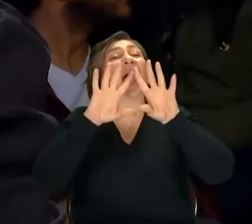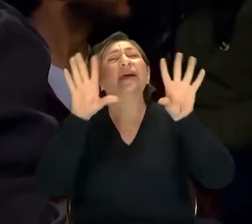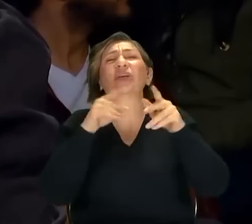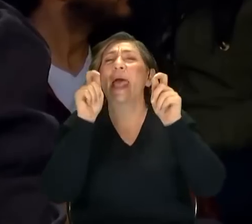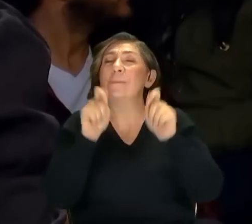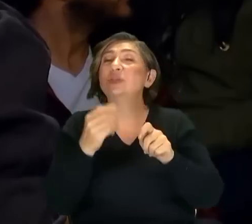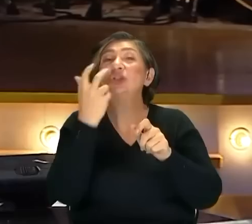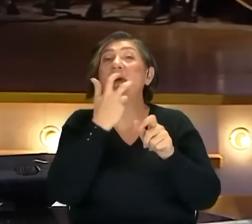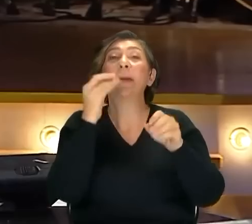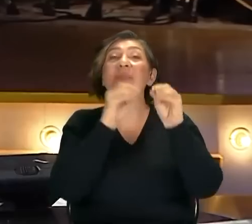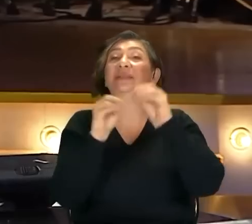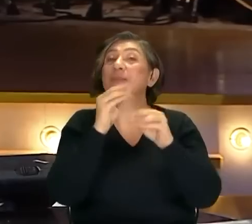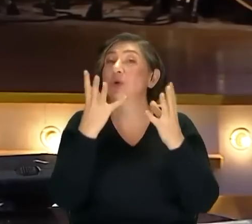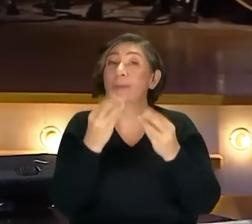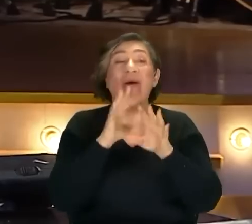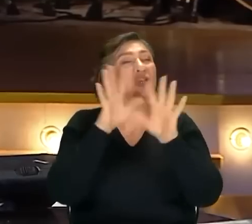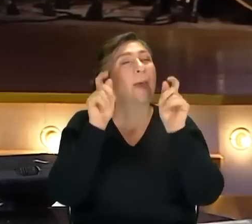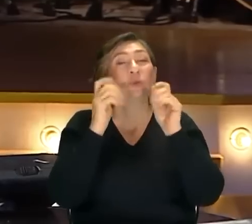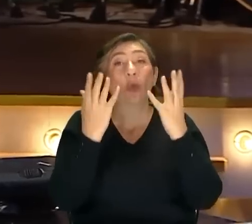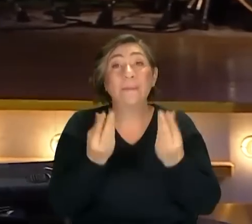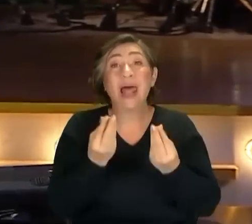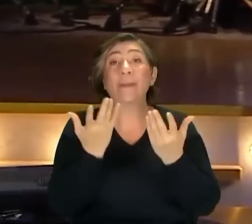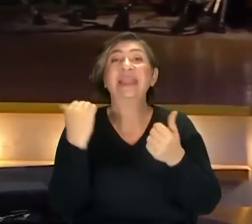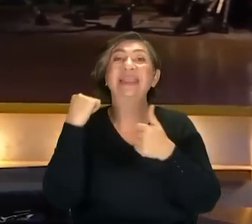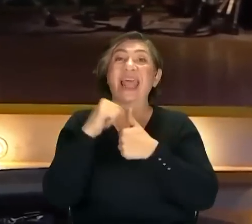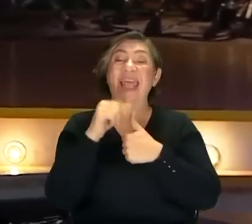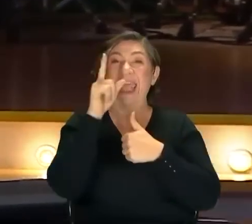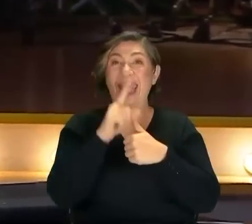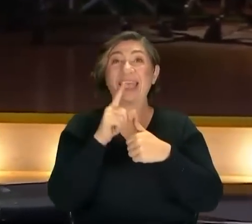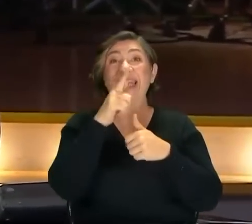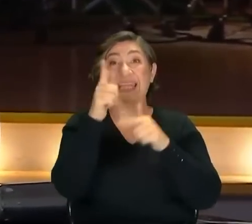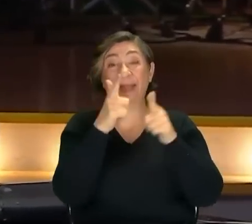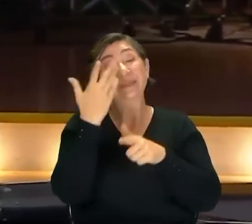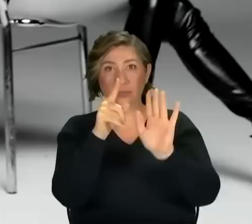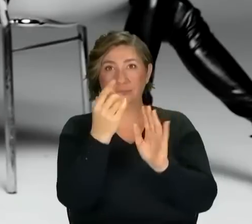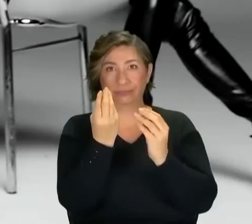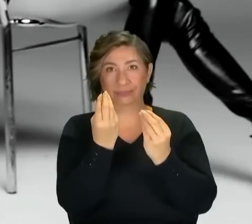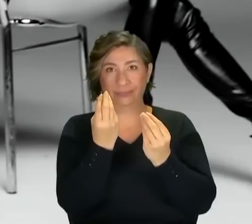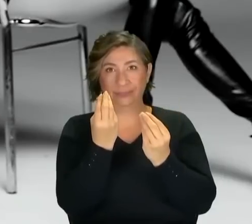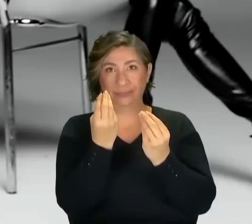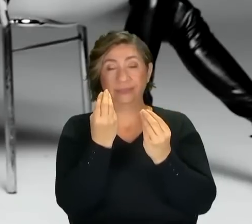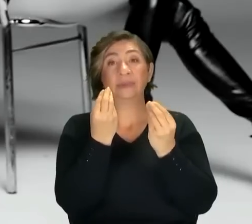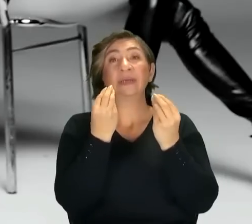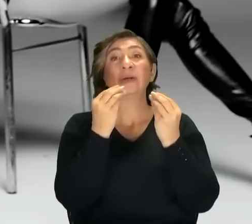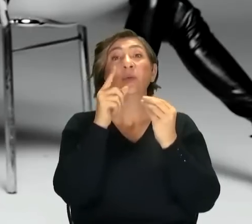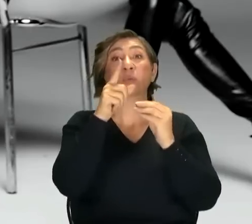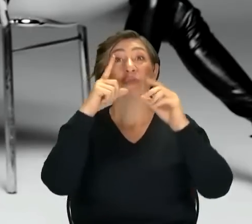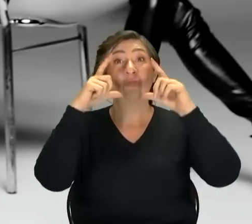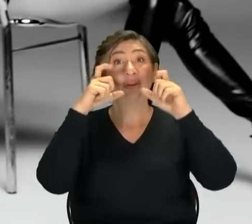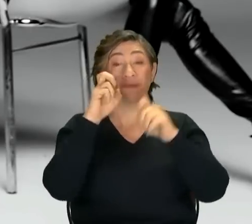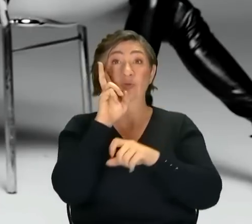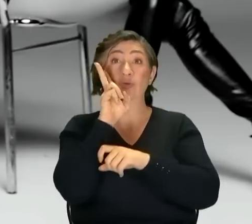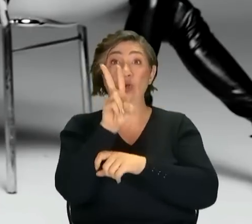olabilir. Şarkıyı bestelemiş olabilir. Her şeyi yapmış olabilir. Ama tekrar klibin ilk karesine dönelim. Şimdi bu